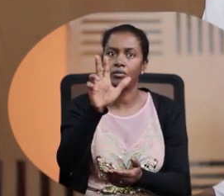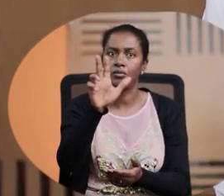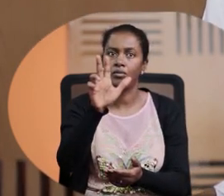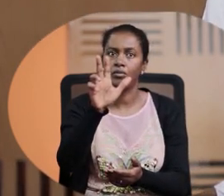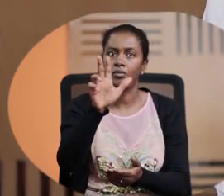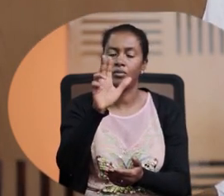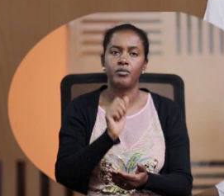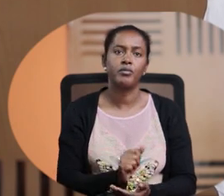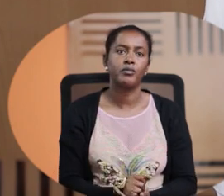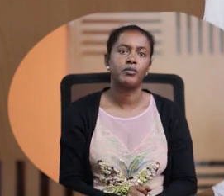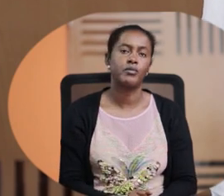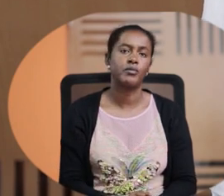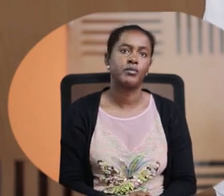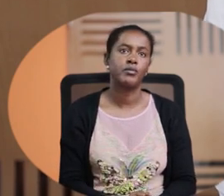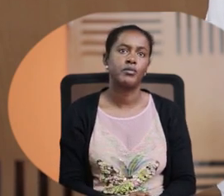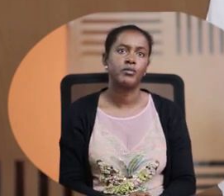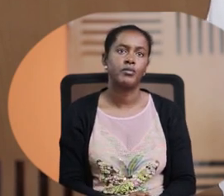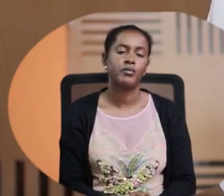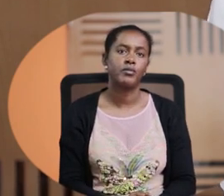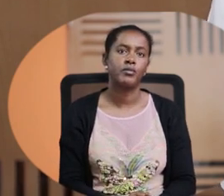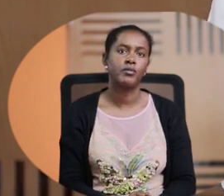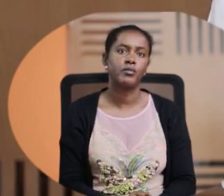ulbanet icha nanno kana